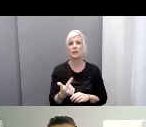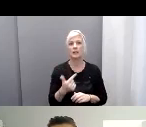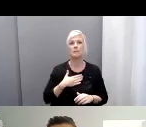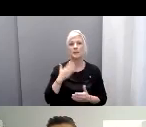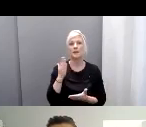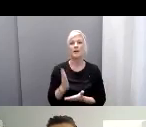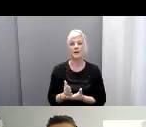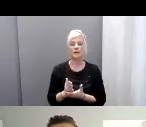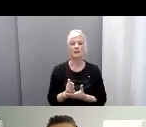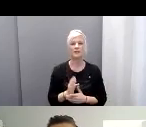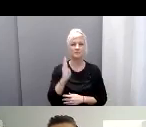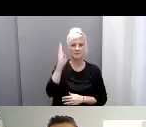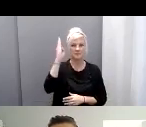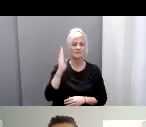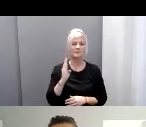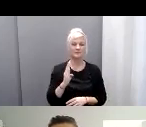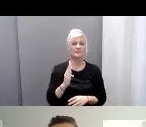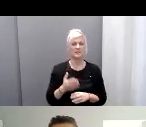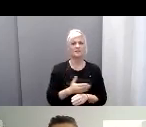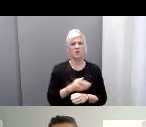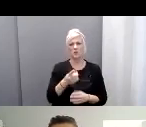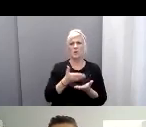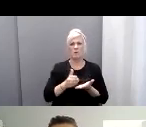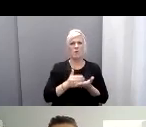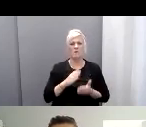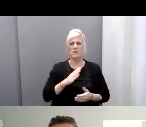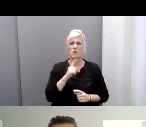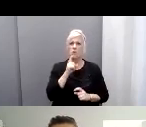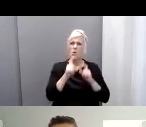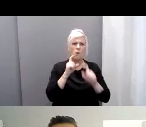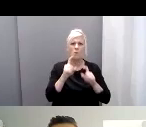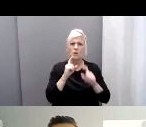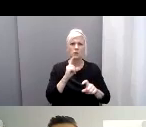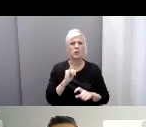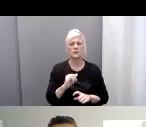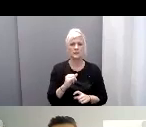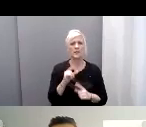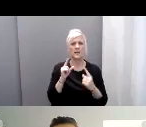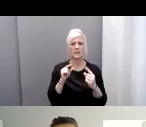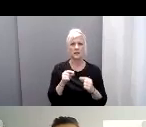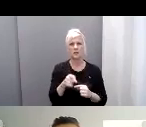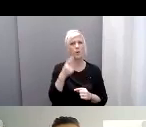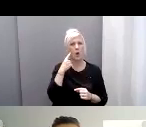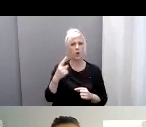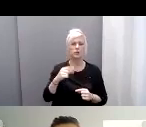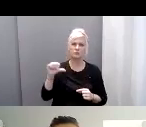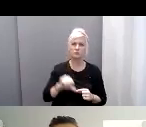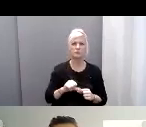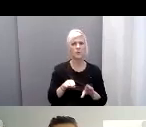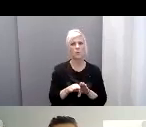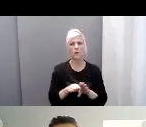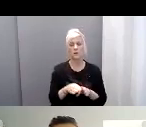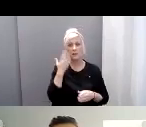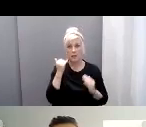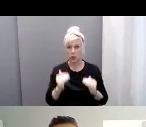Julia, innan du fortsätter, det finns en massa kommentarer i chatten om att du hörs lite dåligt. Har du möjlighet att höja volymen på något